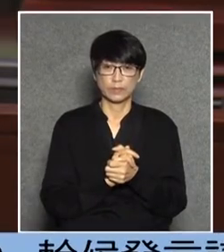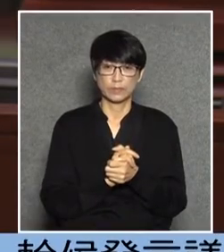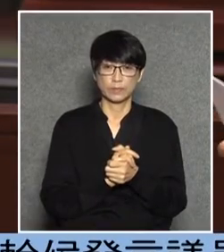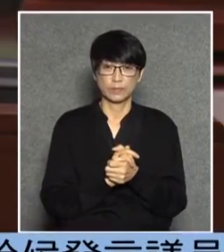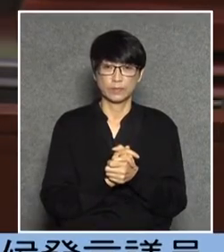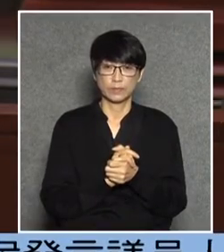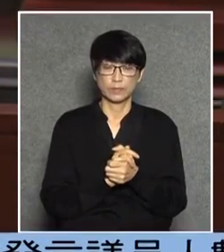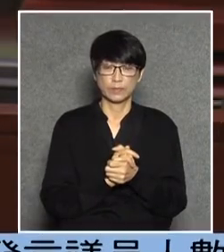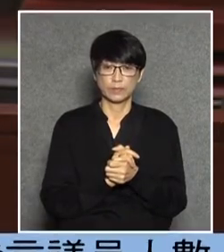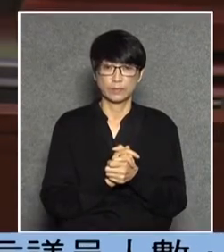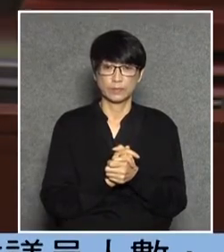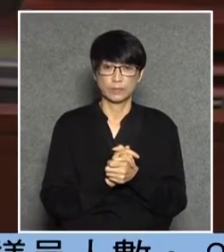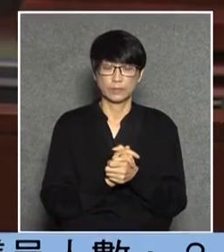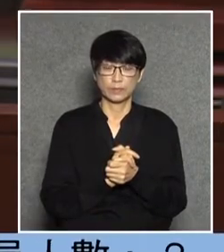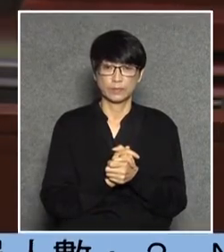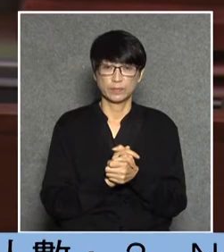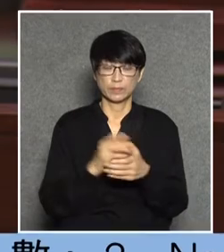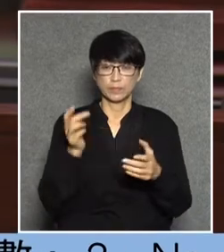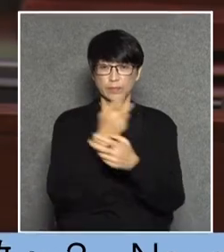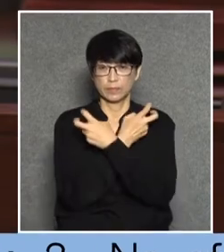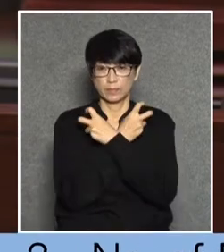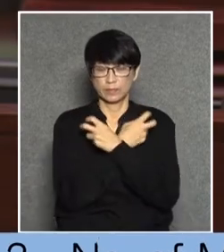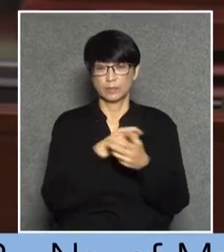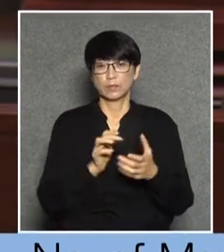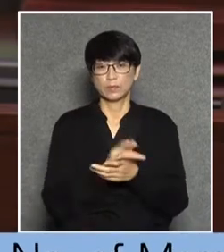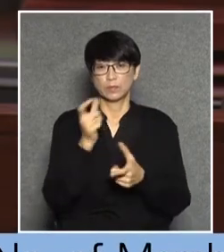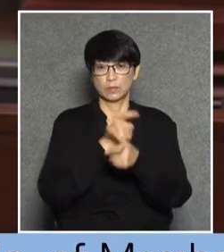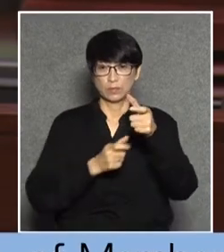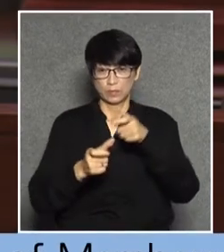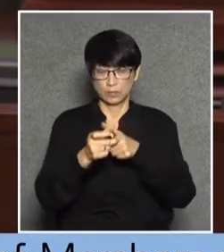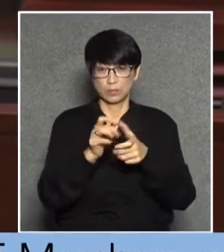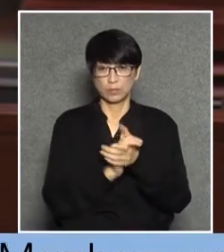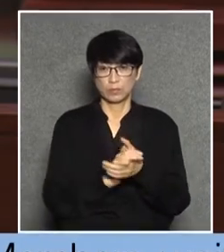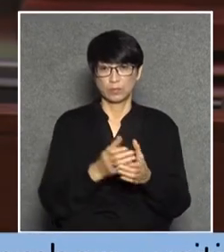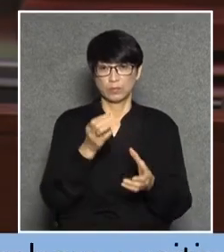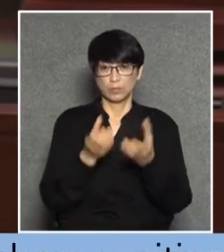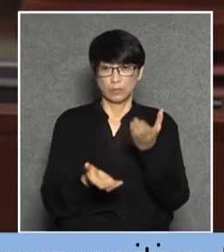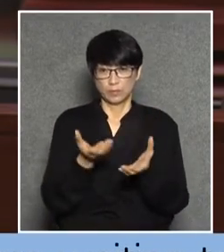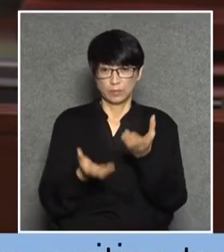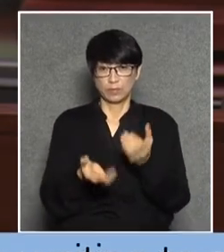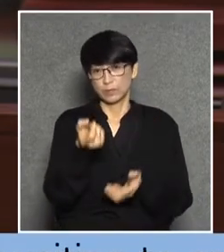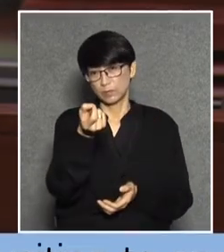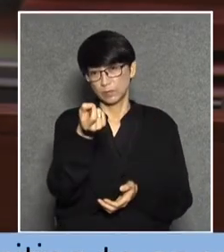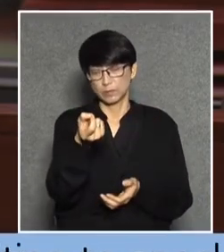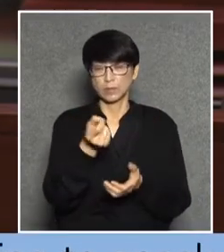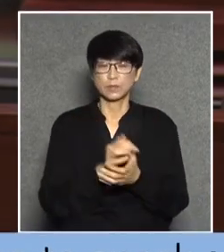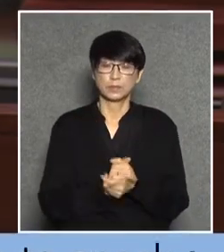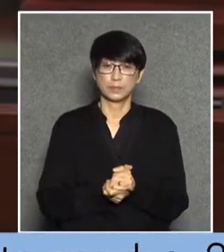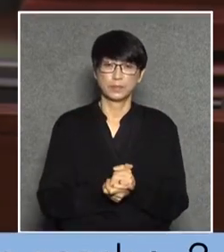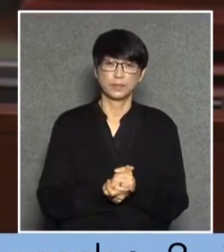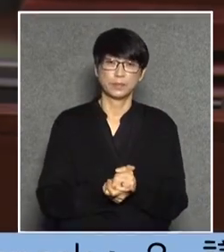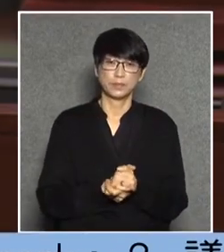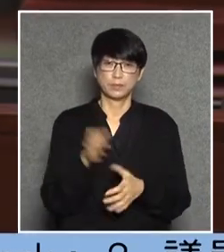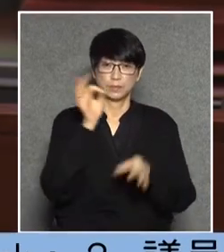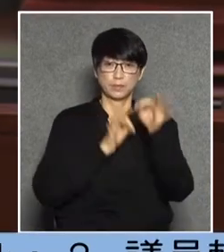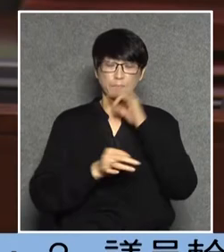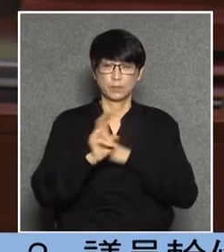對呢個愛爾蘭經濟啊，係個比例貢獻好細嘅啫。新加坡都